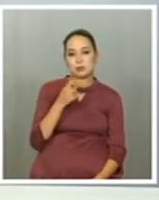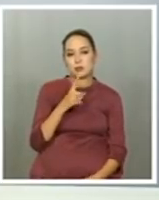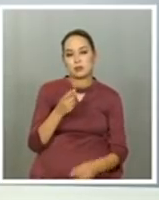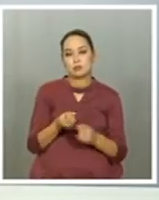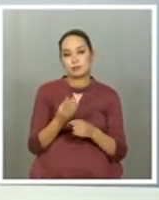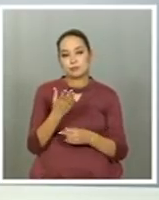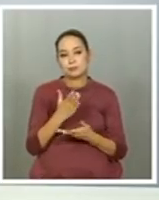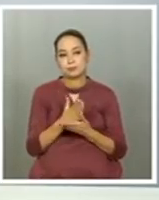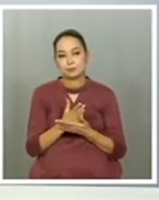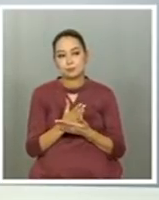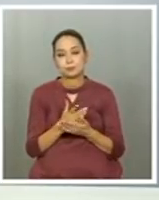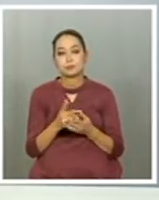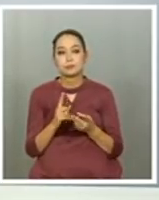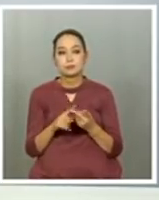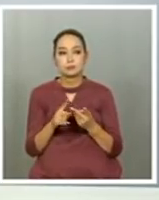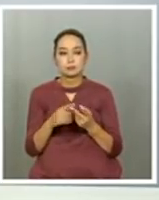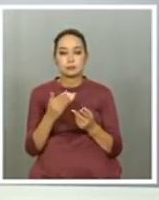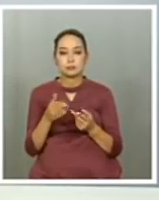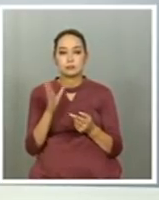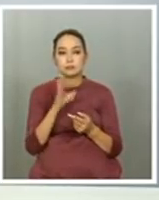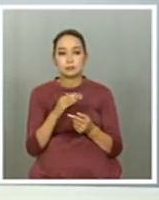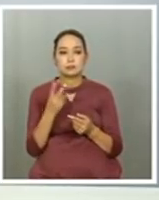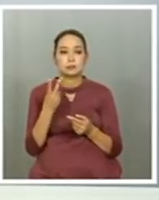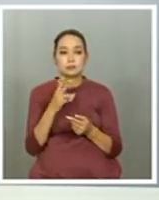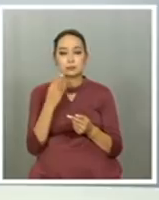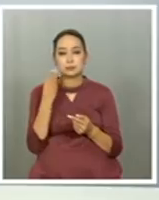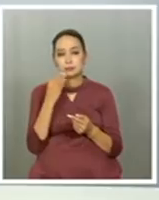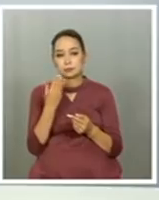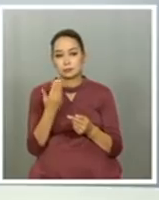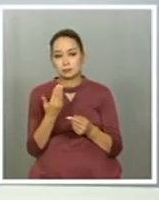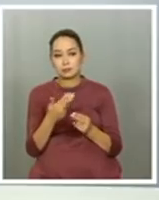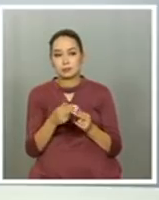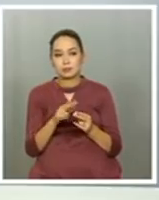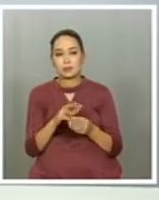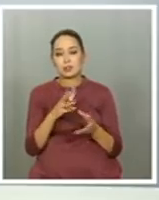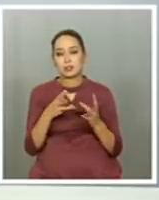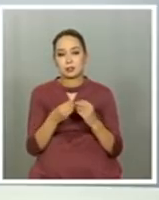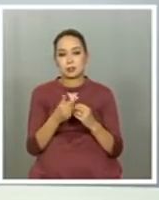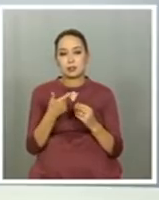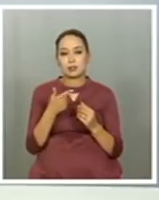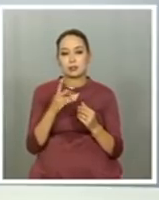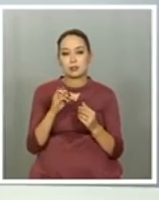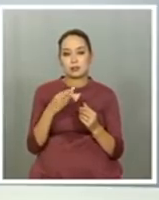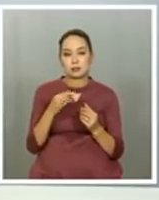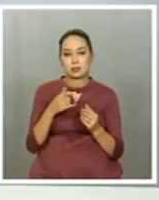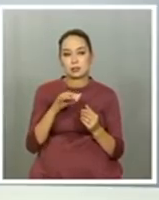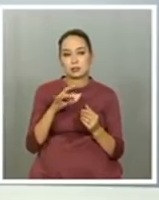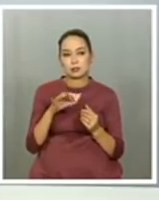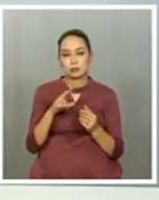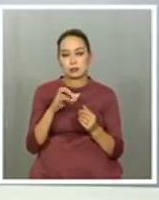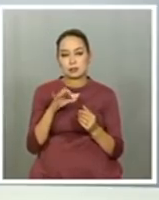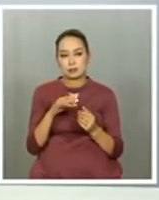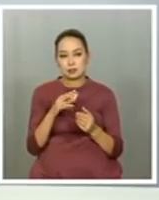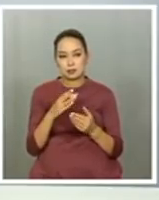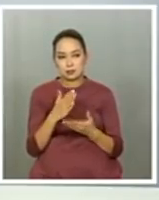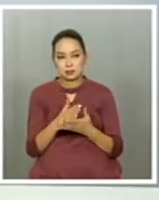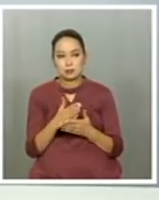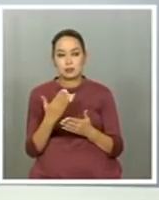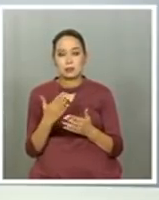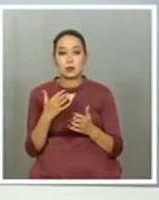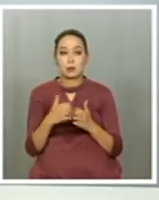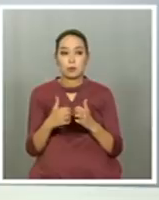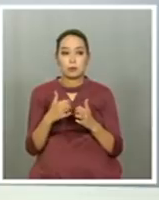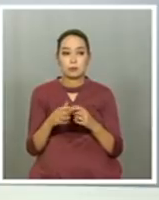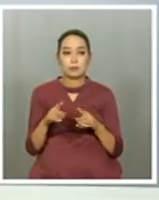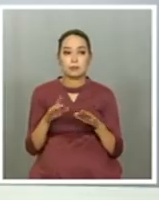яғни натрий өте белсенді метал, сондықтан нәтижесінде натрий гидроксиді түзіледі. Ал белсенділігі орташа металдармен